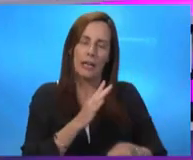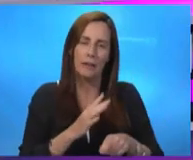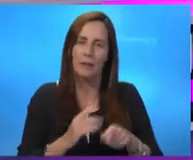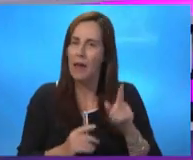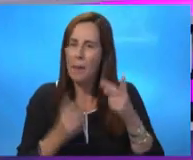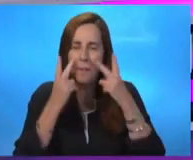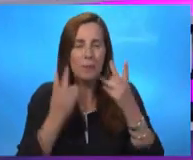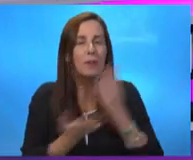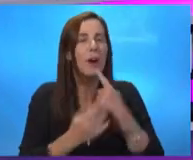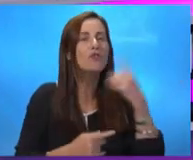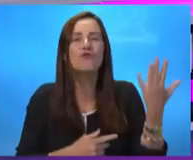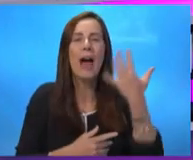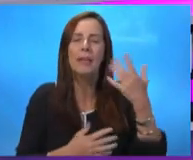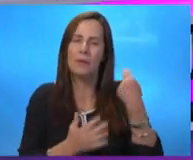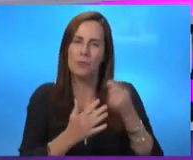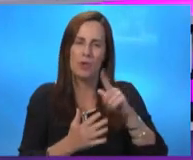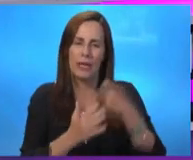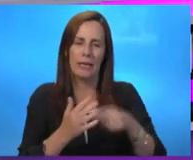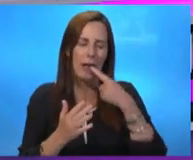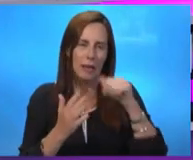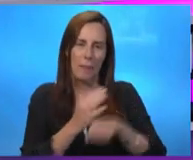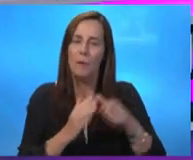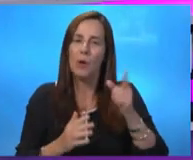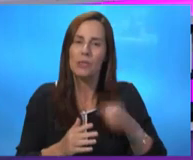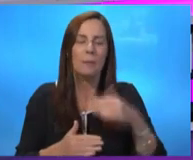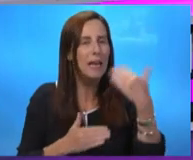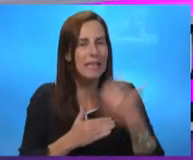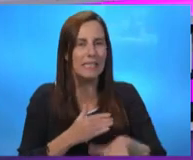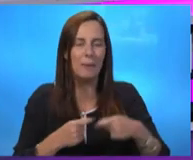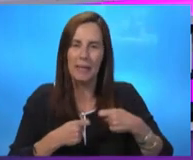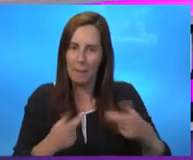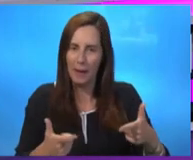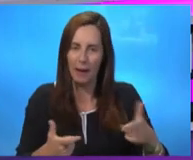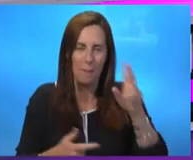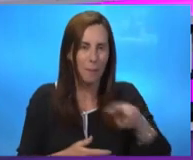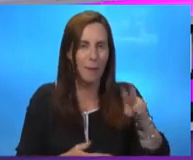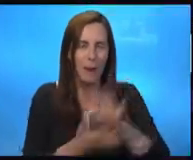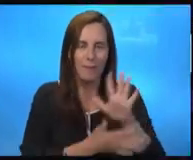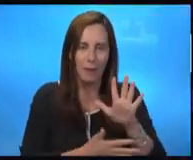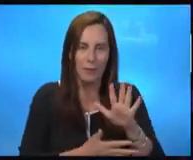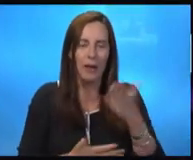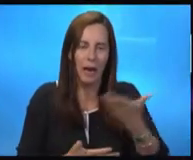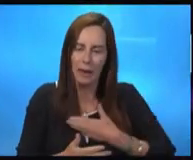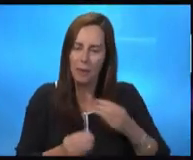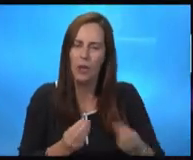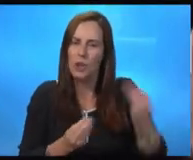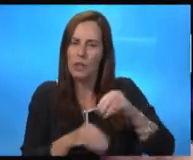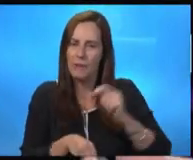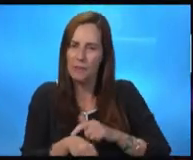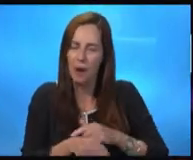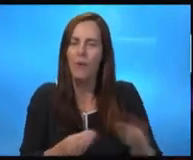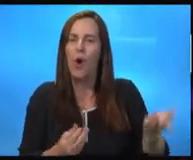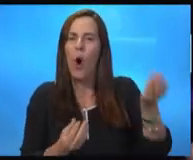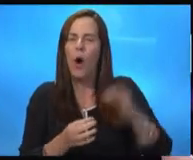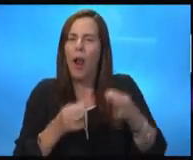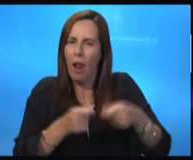כבר שנים קונה לבנק. הם היו אמורים לסיים את המחירה שלו עוד ב-2015, וקיבלו הערכה מבנק ישראל והערכה